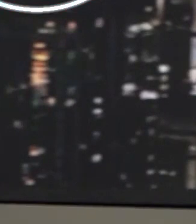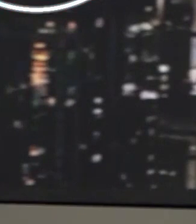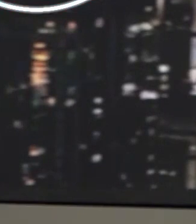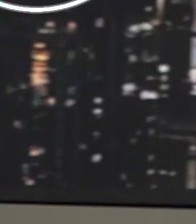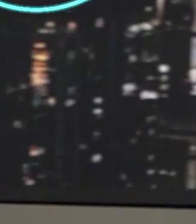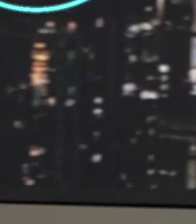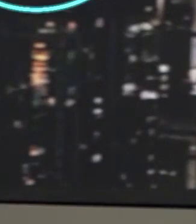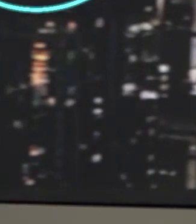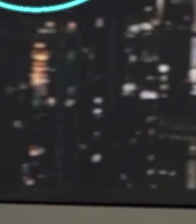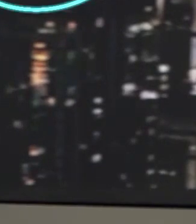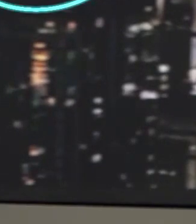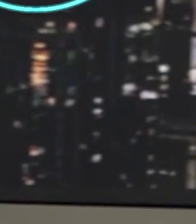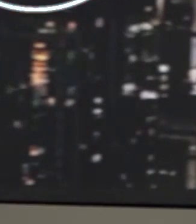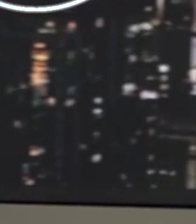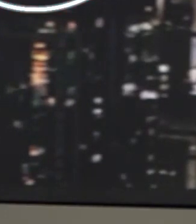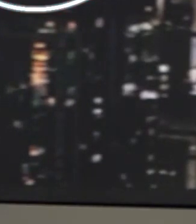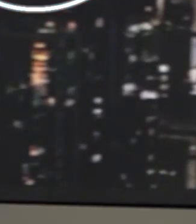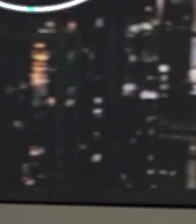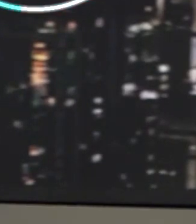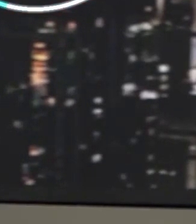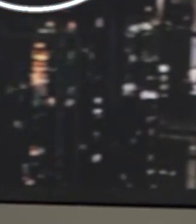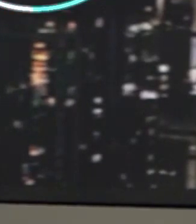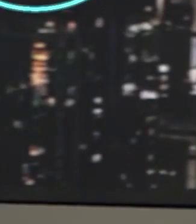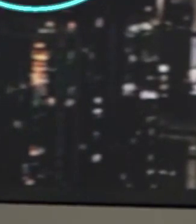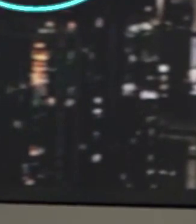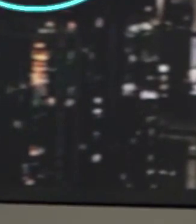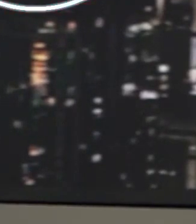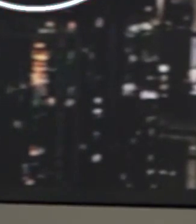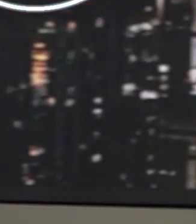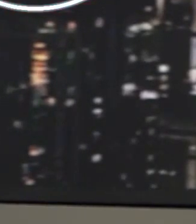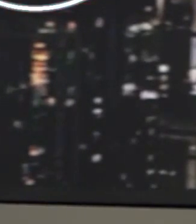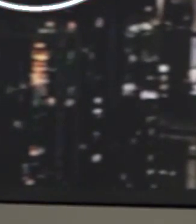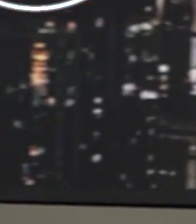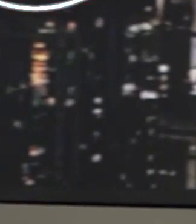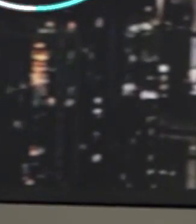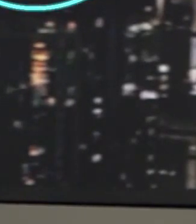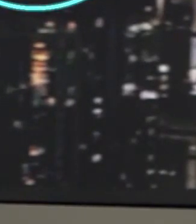받아보실 수 있습니다. 항상 저희 SBS 뉴스를 시청해 주셔서 대단히 고맙습니다.